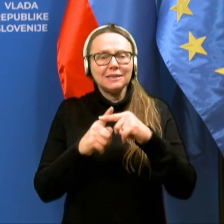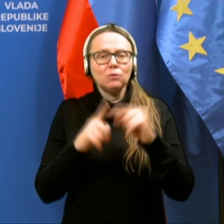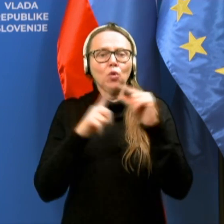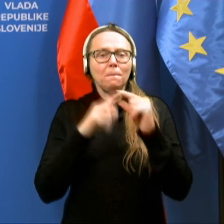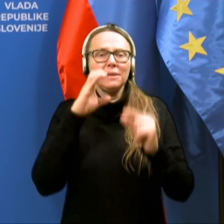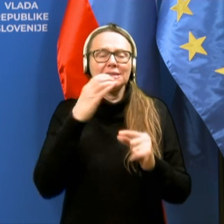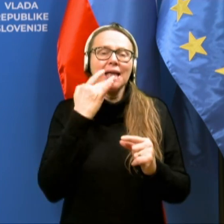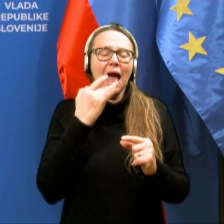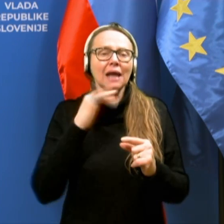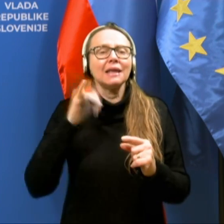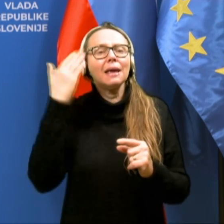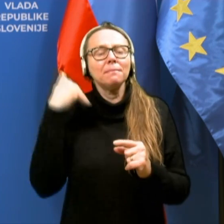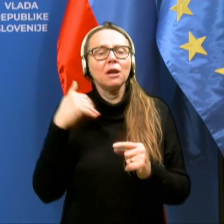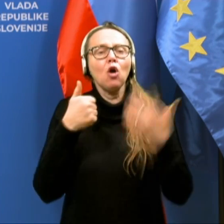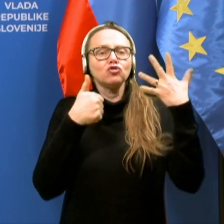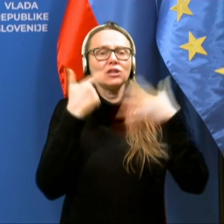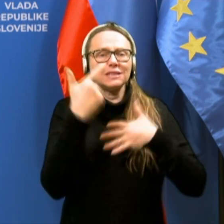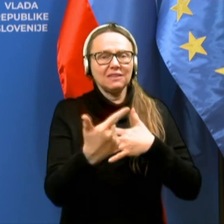PCR testov je znašal